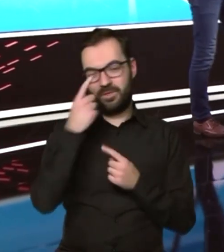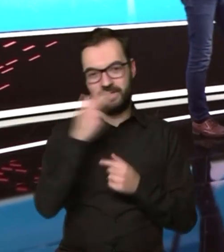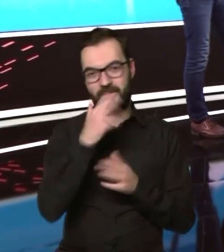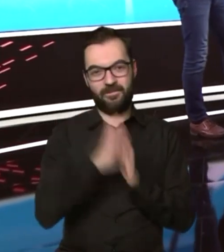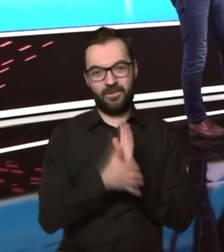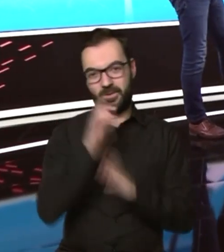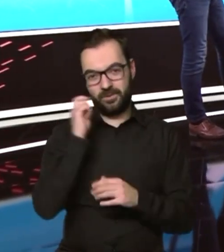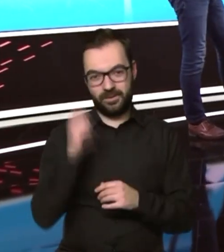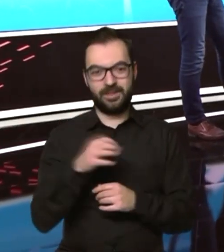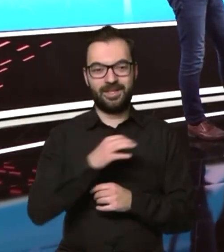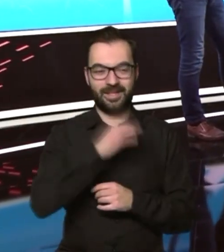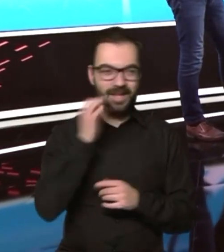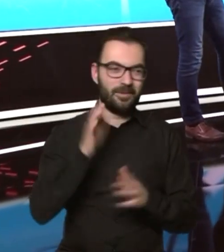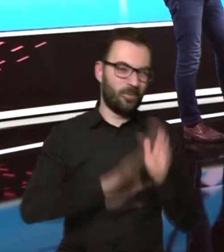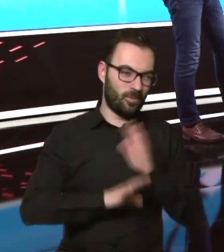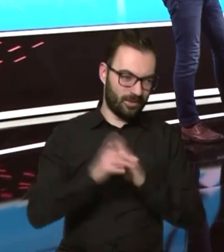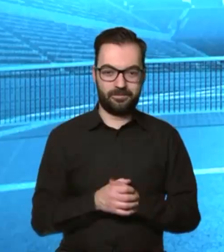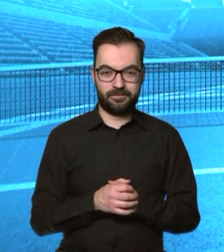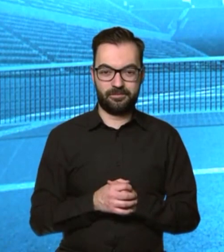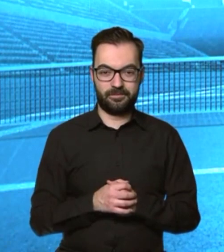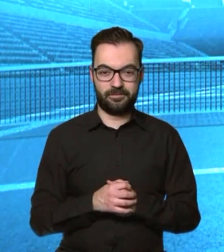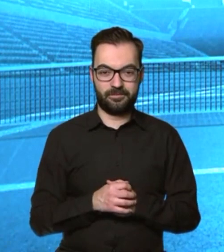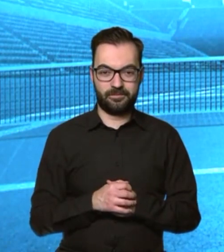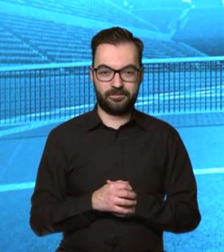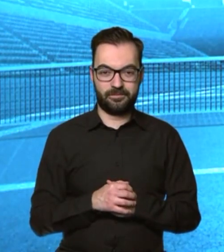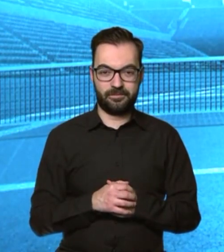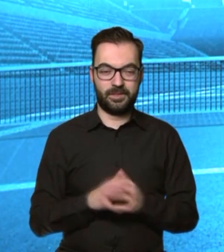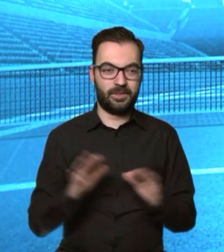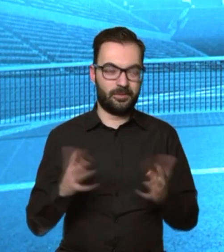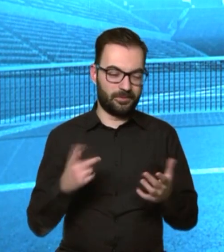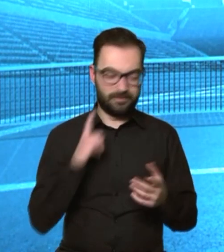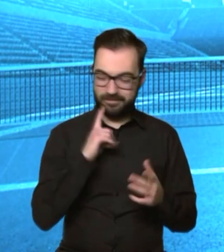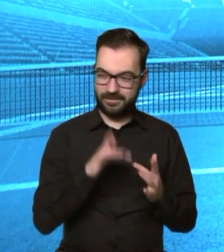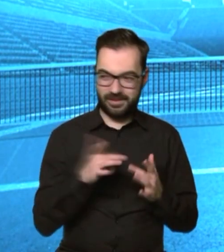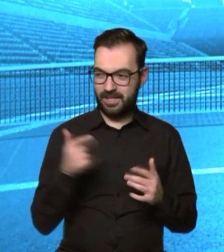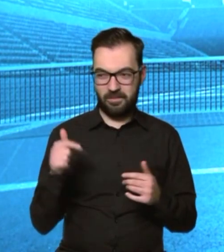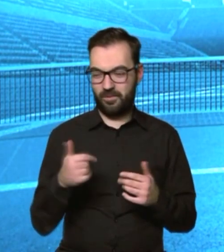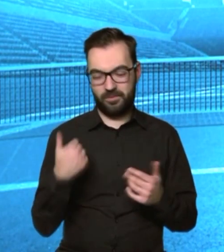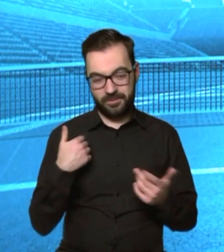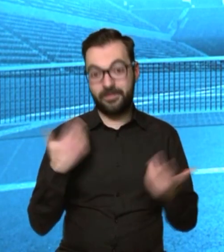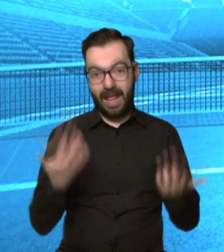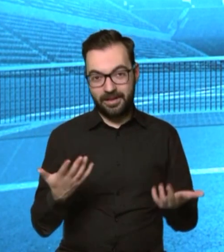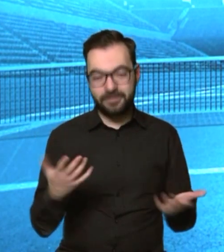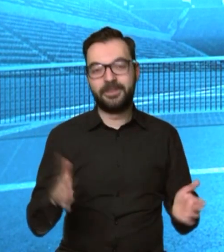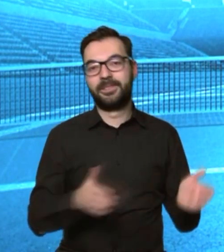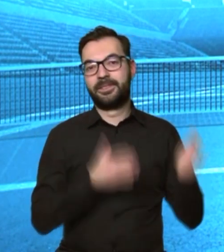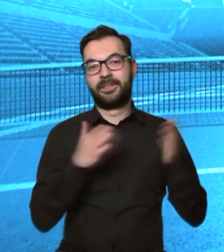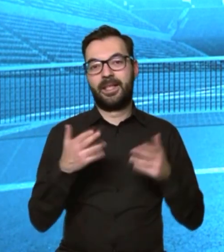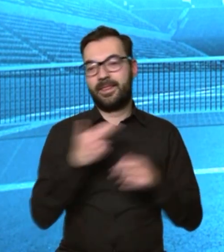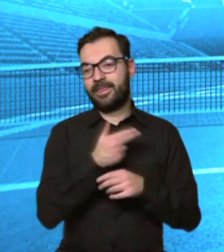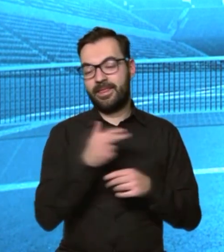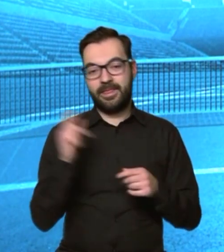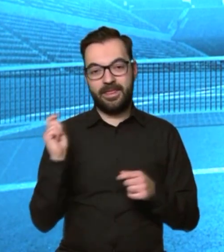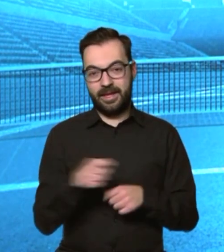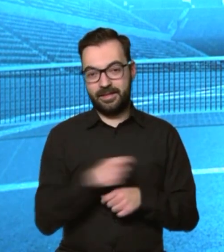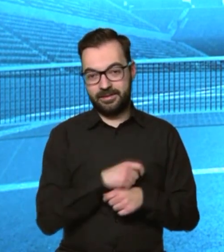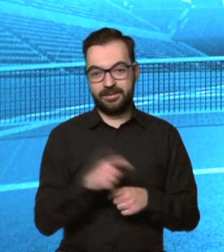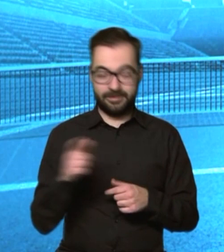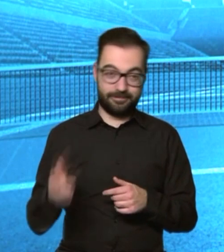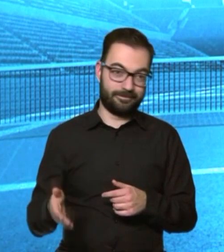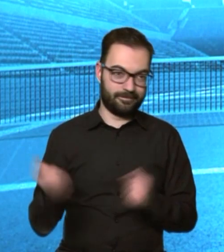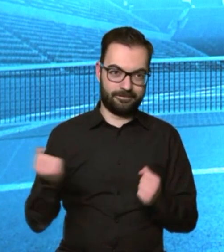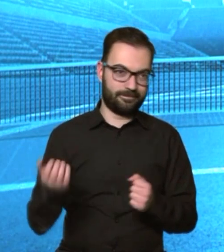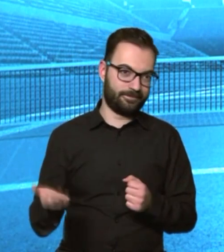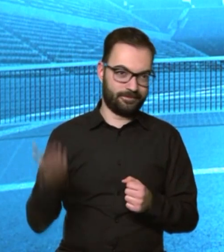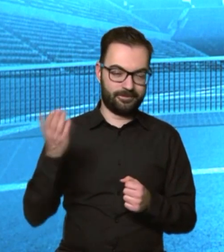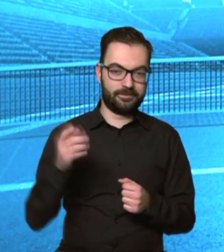myśli. Najlepiej takich sytuacji unikać. Dokładnie, krótko mówiąc, nie powinno do tego dojść, natomiast wracając do tenisa i tego wybitnego tenisa w